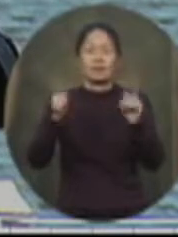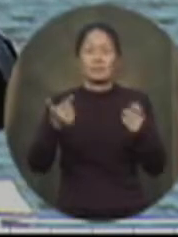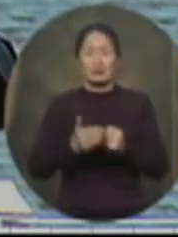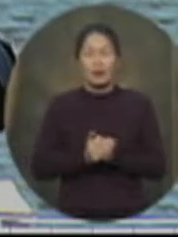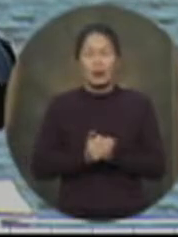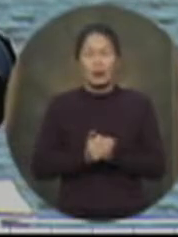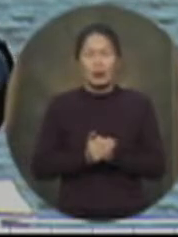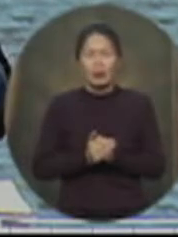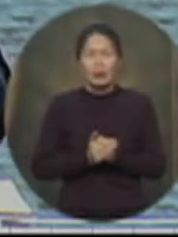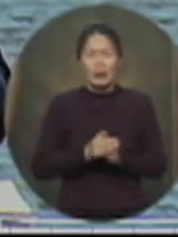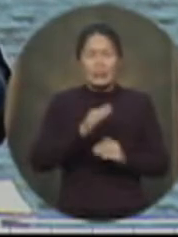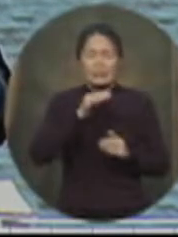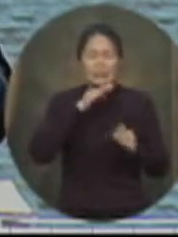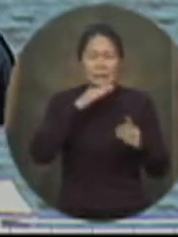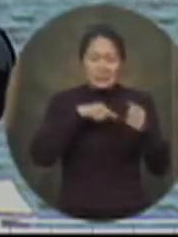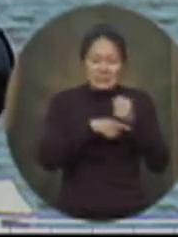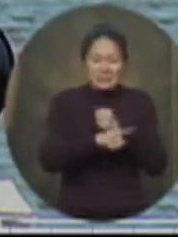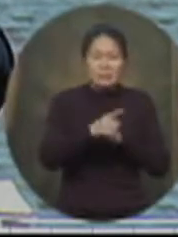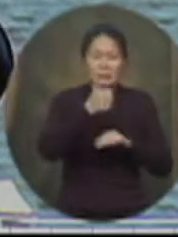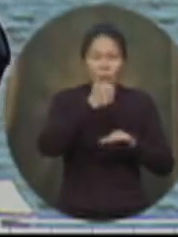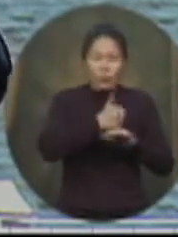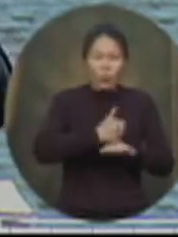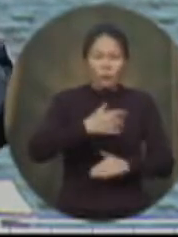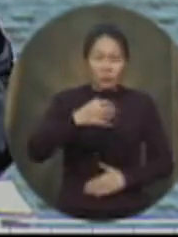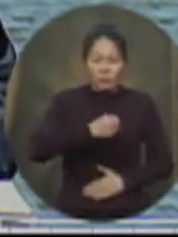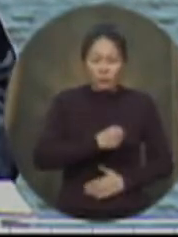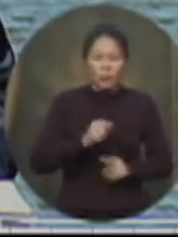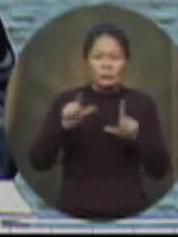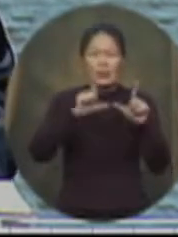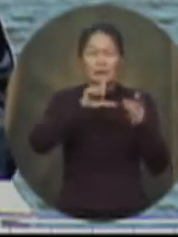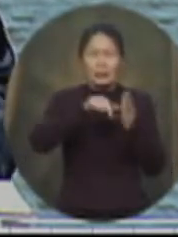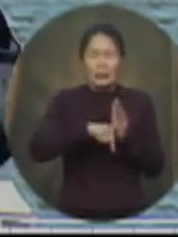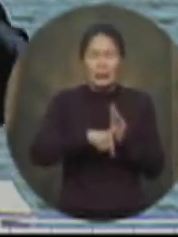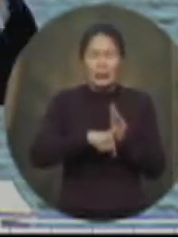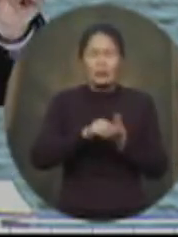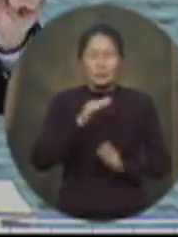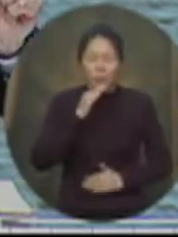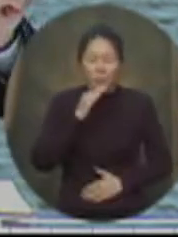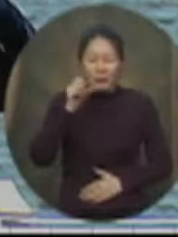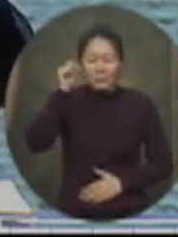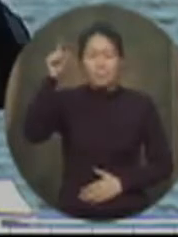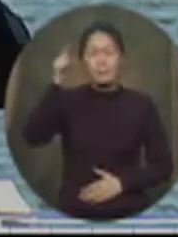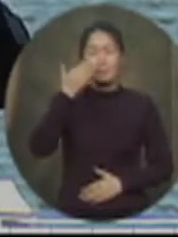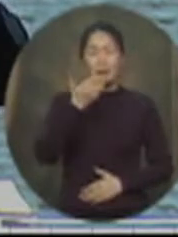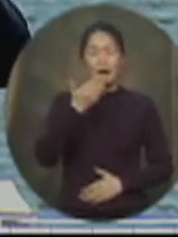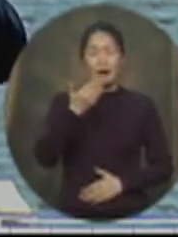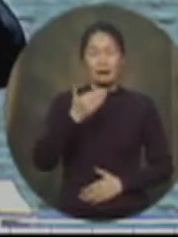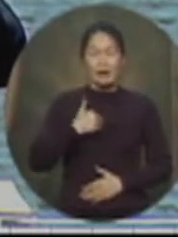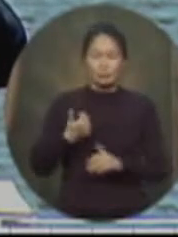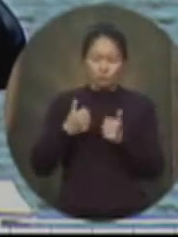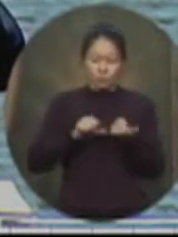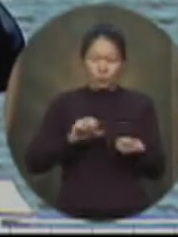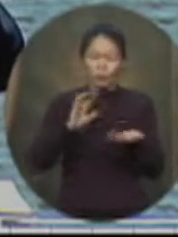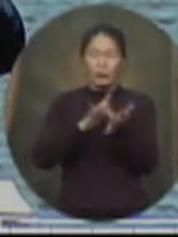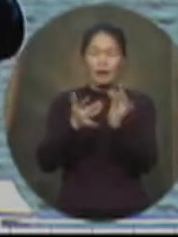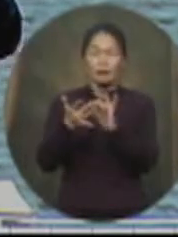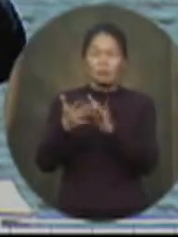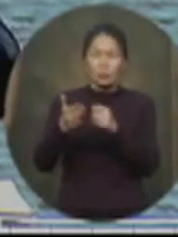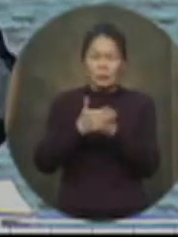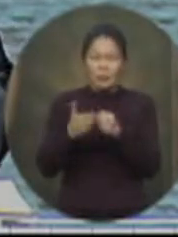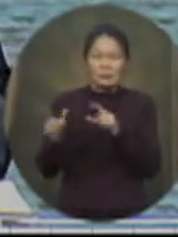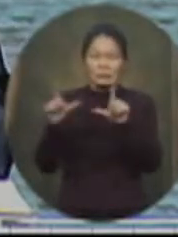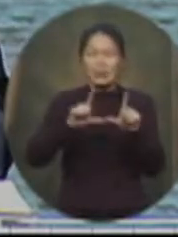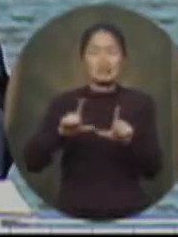여러분 진리 결론 삼아야 비로서 바로 깨달아 집니다 나는 죽고 예수로 사는 사람이라 그